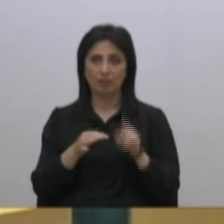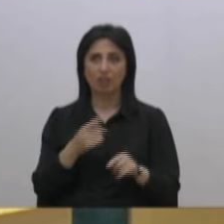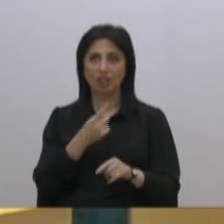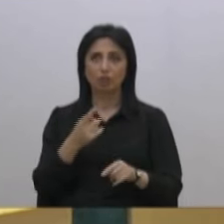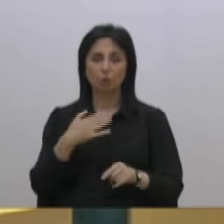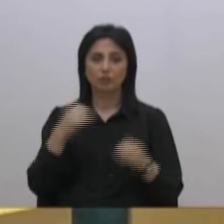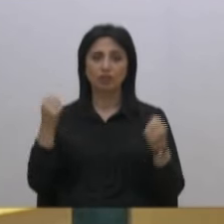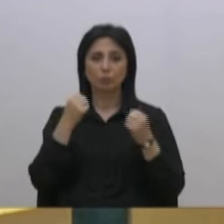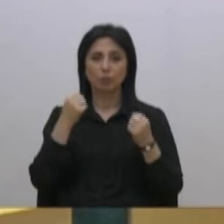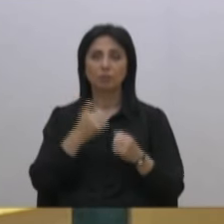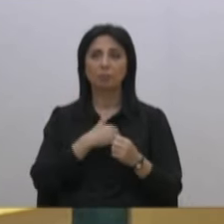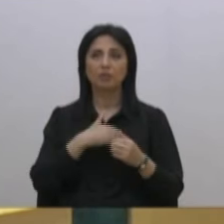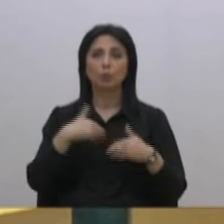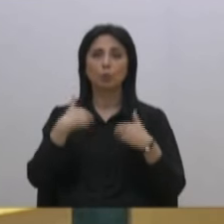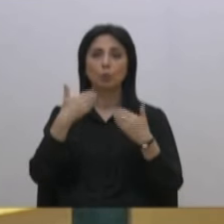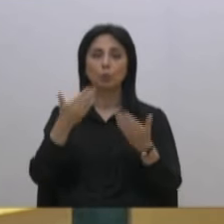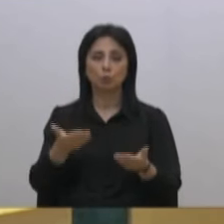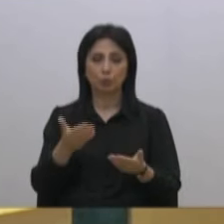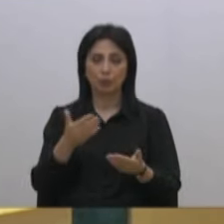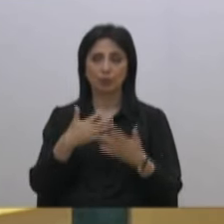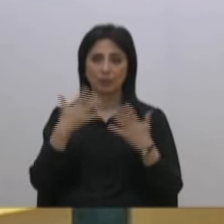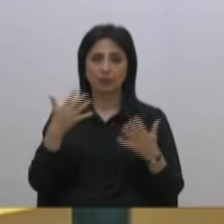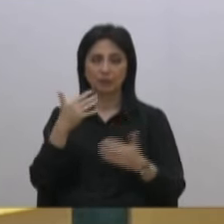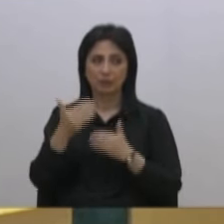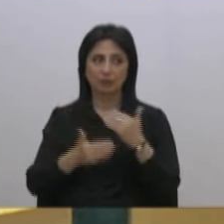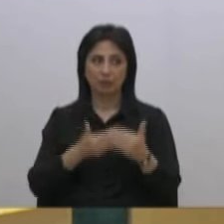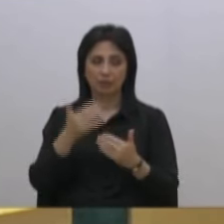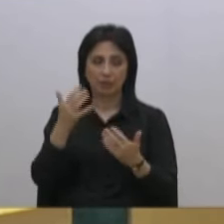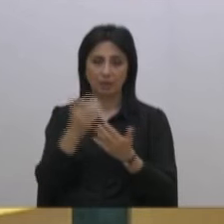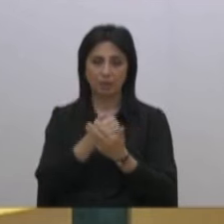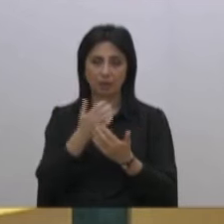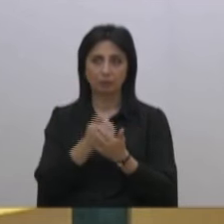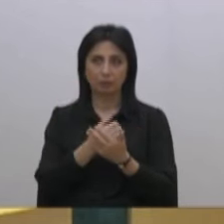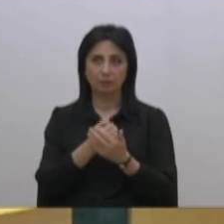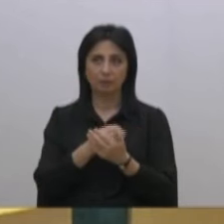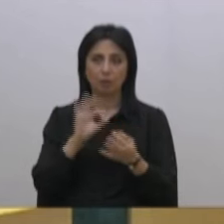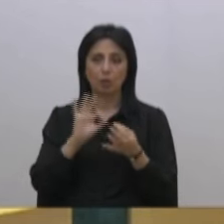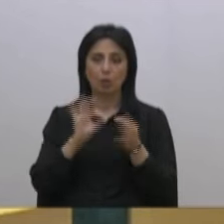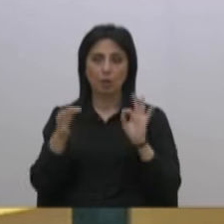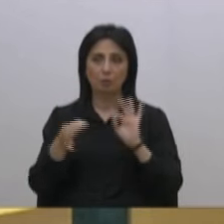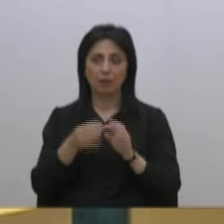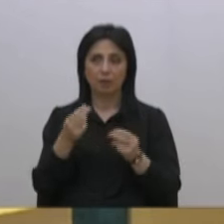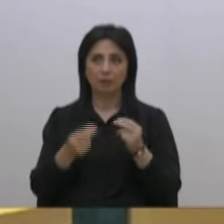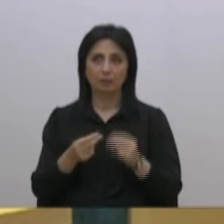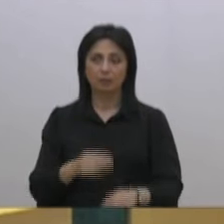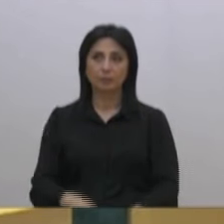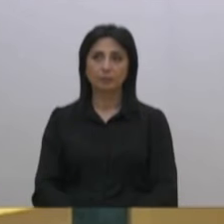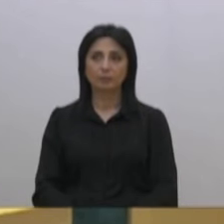ჩვენს სპორტსმენს მინდა უსურვო ძალიან დიდი წარმატებები და გამარჯვება ოლიმპიადაზე.